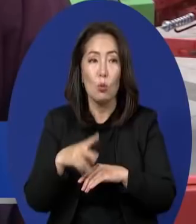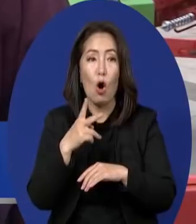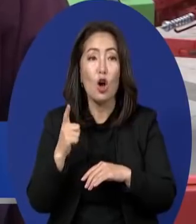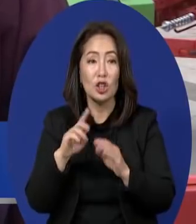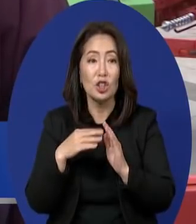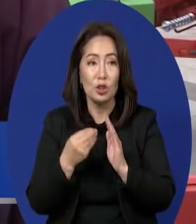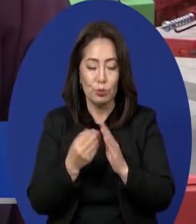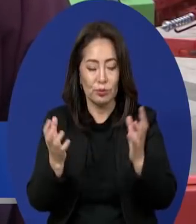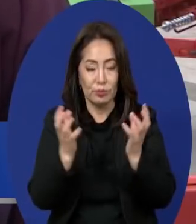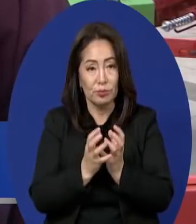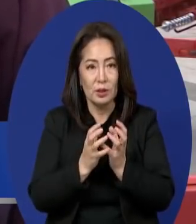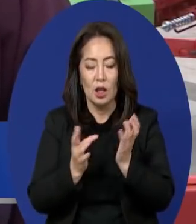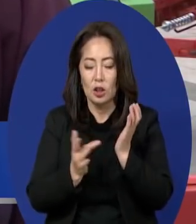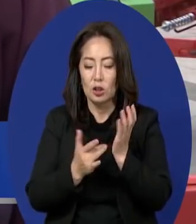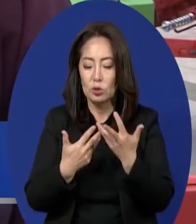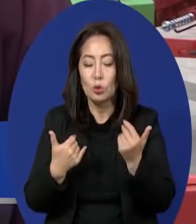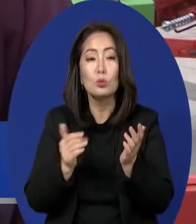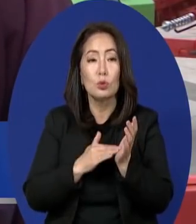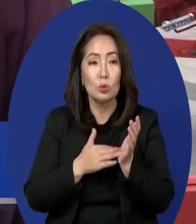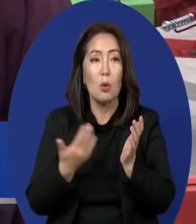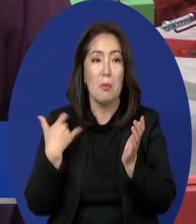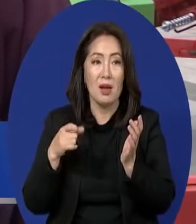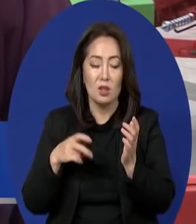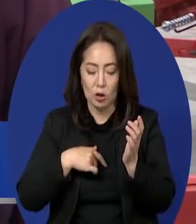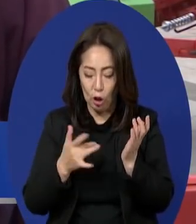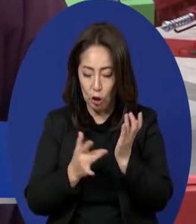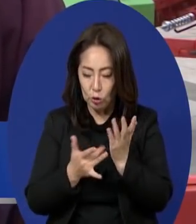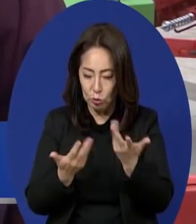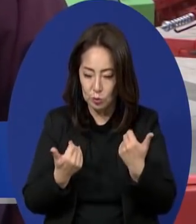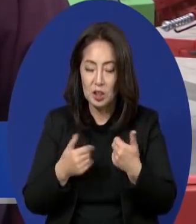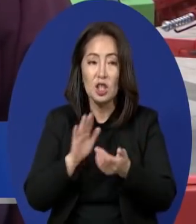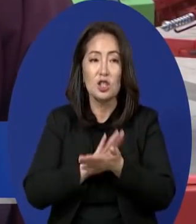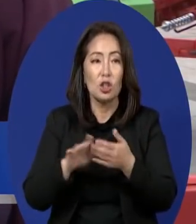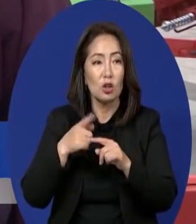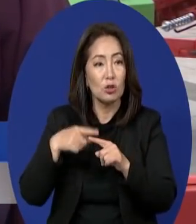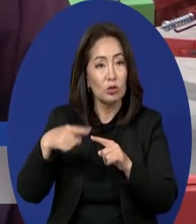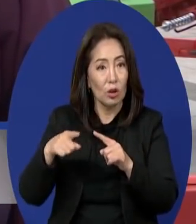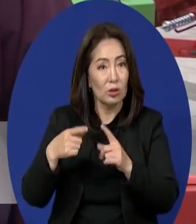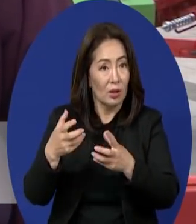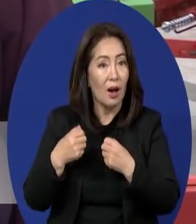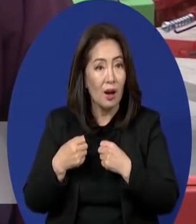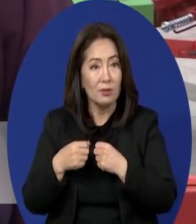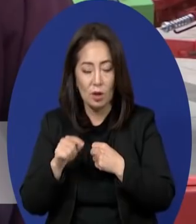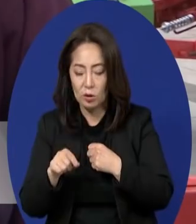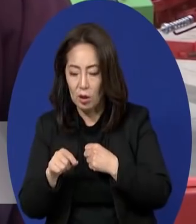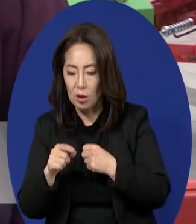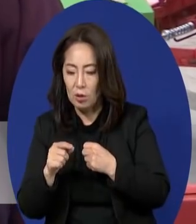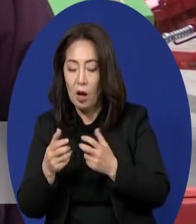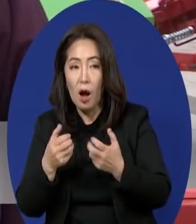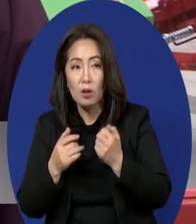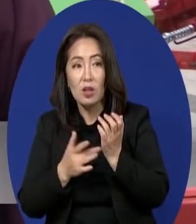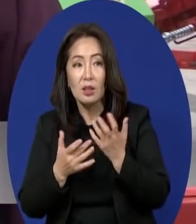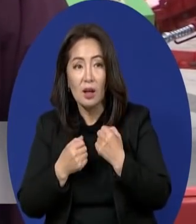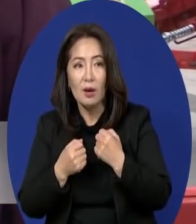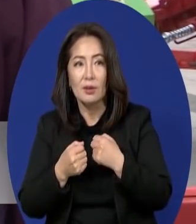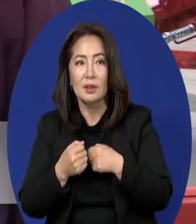өрх одоо техник төхөөрөмж жаахан дутагдaltaй байсан. Одоо техник төхөөрөмж одоо шинэ өдөөгөөс техник төхөөрөмж жаахан хөсөжсэн. Тэгээд өнөөдөр техник төхөөрөмж аваад